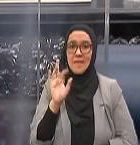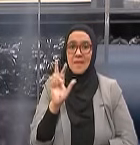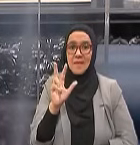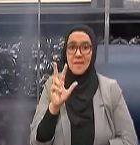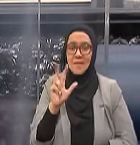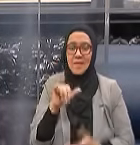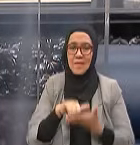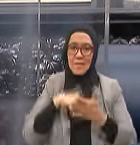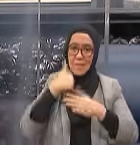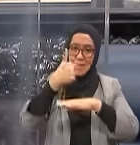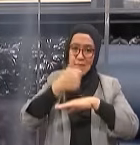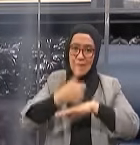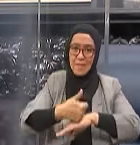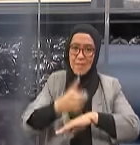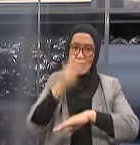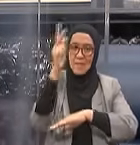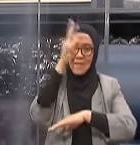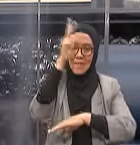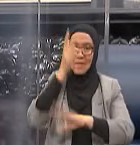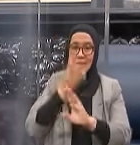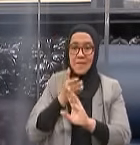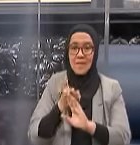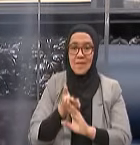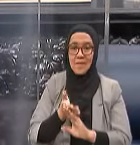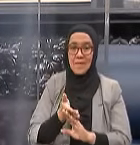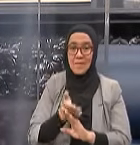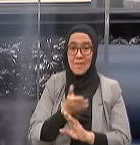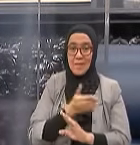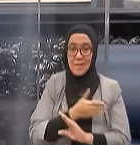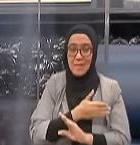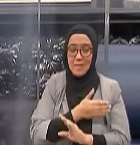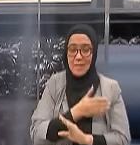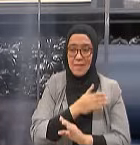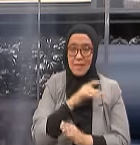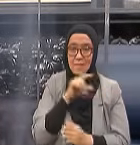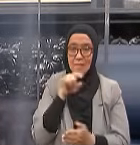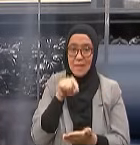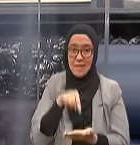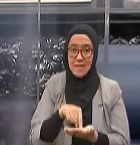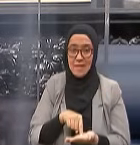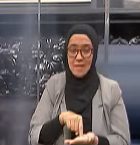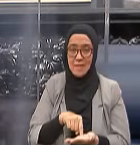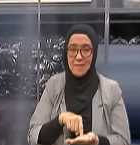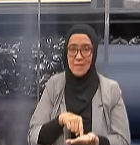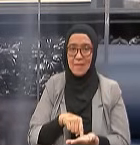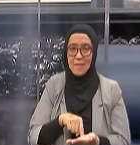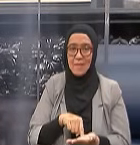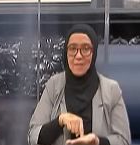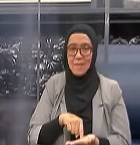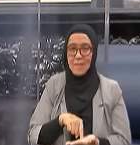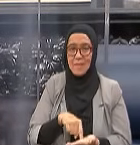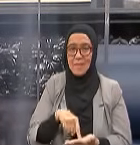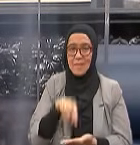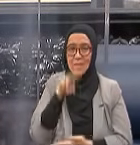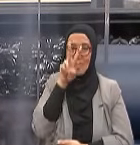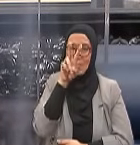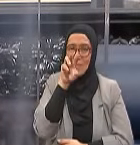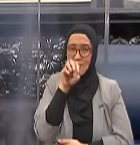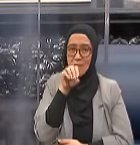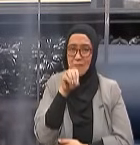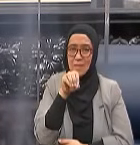pekerjaan sebelum ini yaitu bola220 0-18